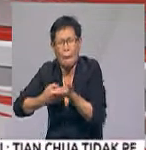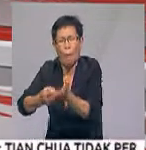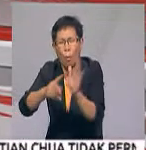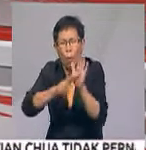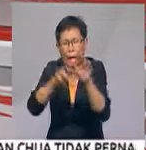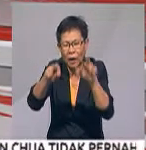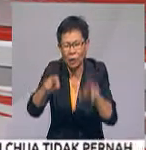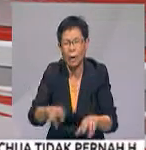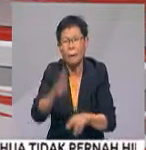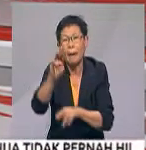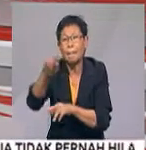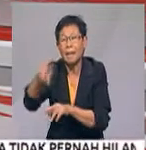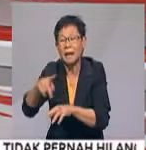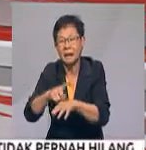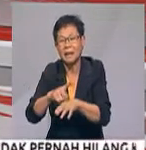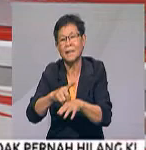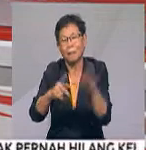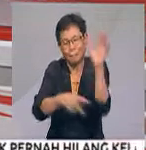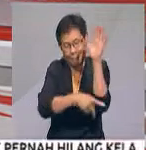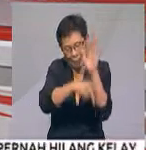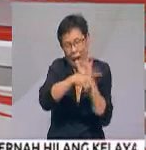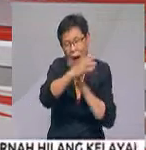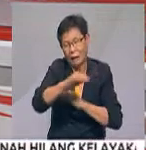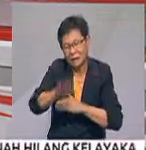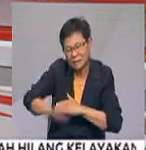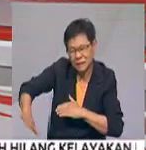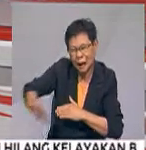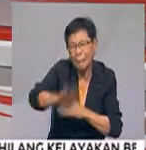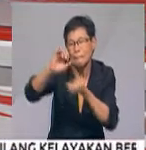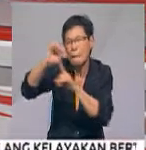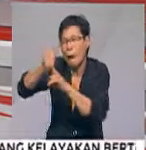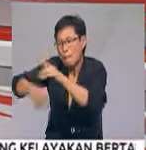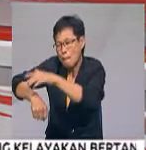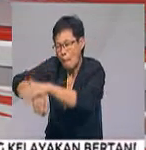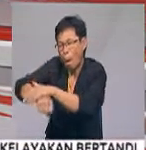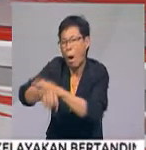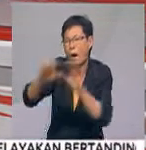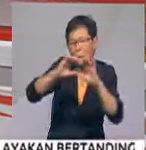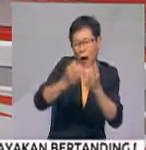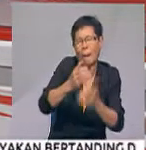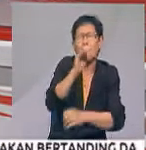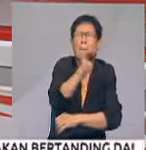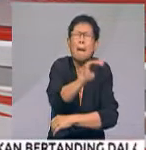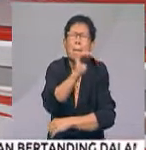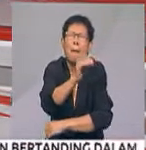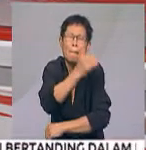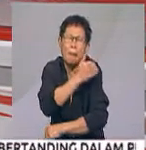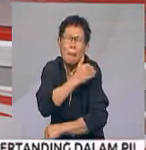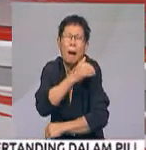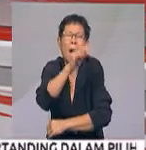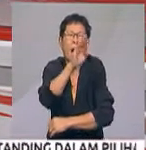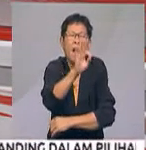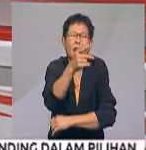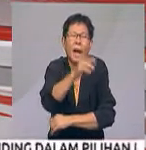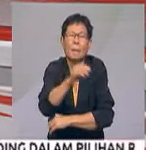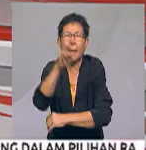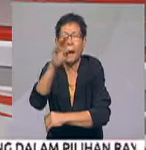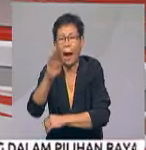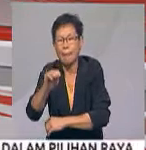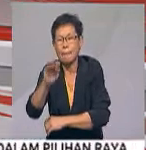wakil rakyat di dewan rakyat dan ada di kalangan Persatuan bola sepak dan kelab menggesa agar FM dan mfl